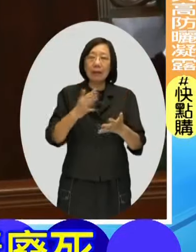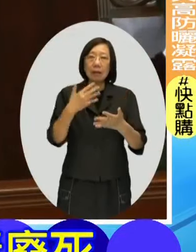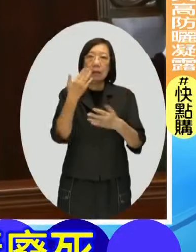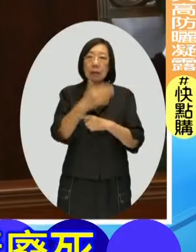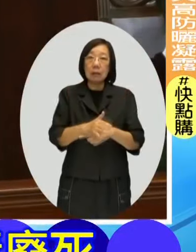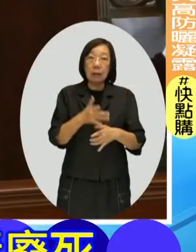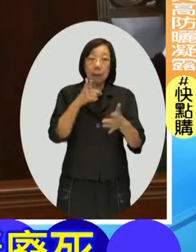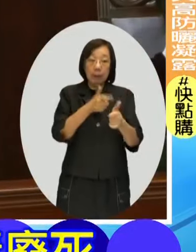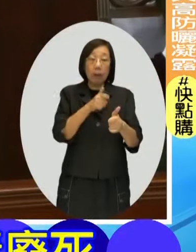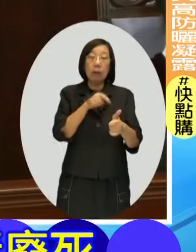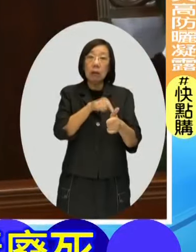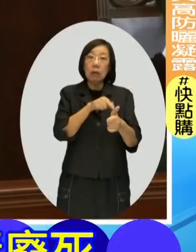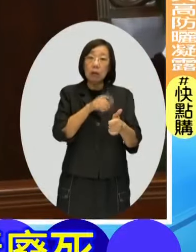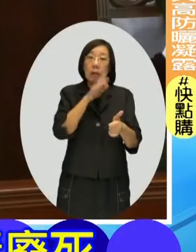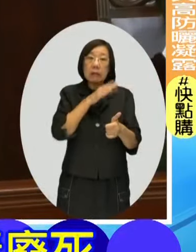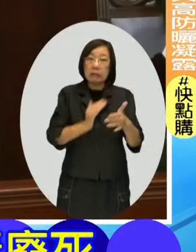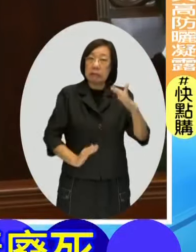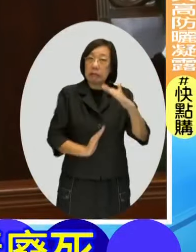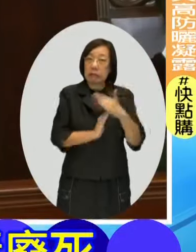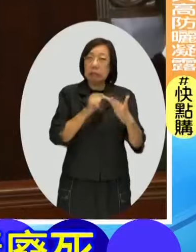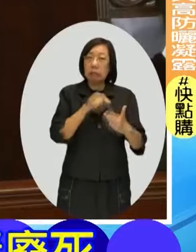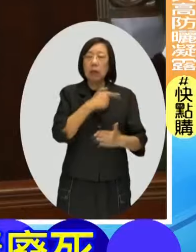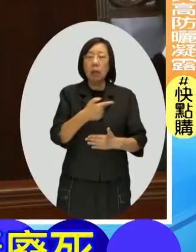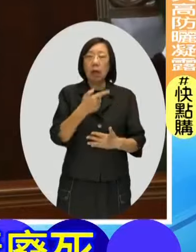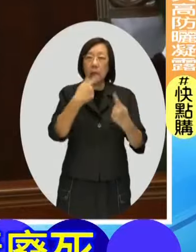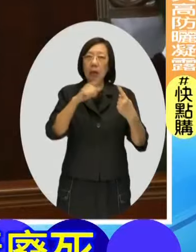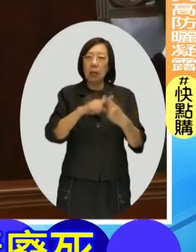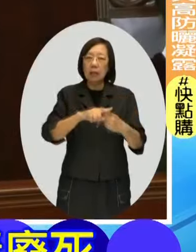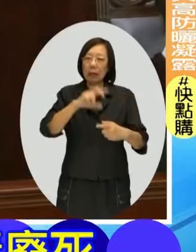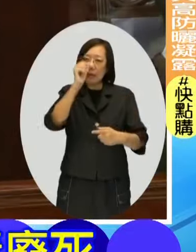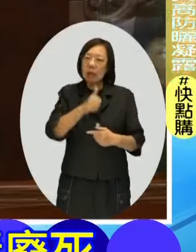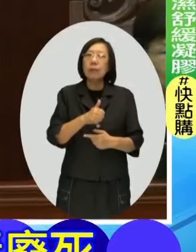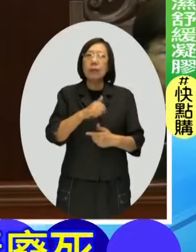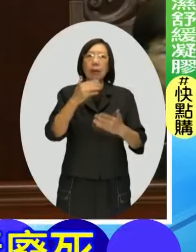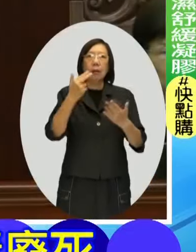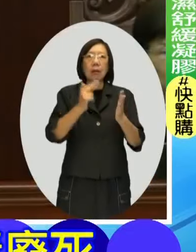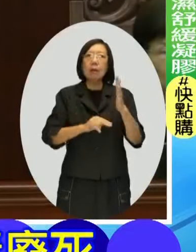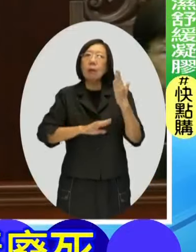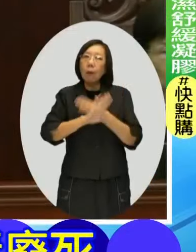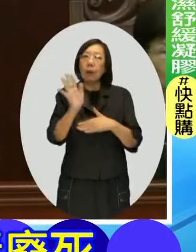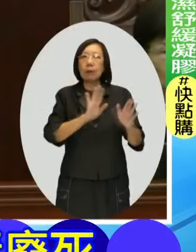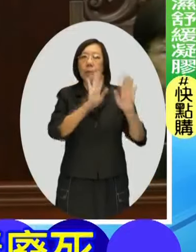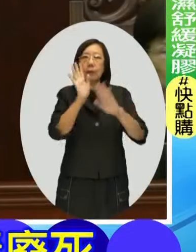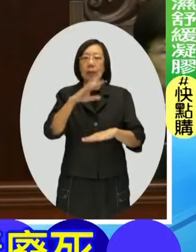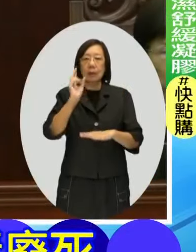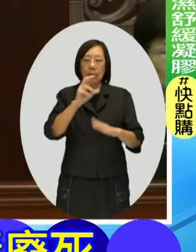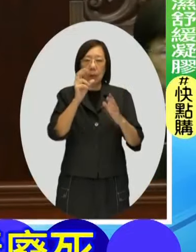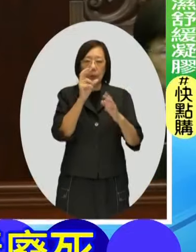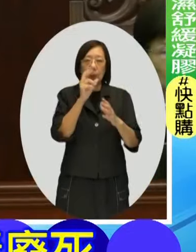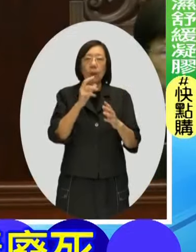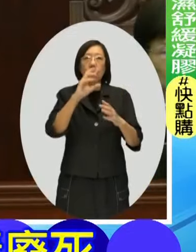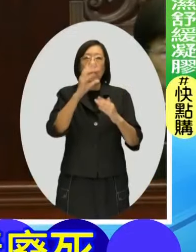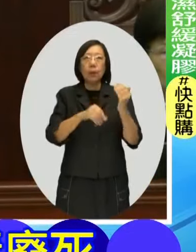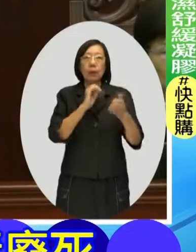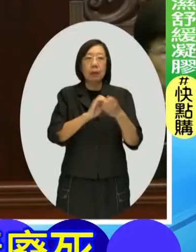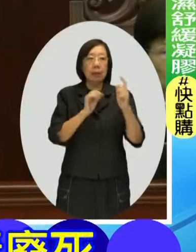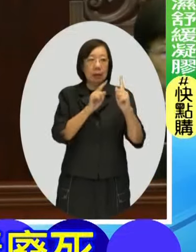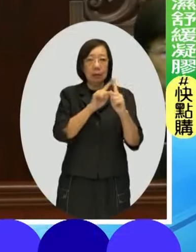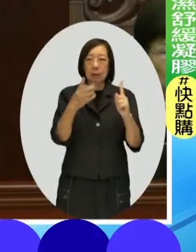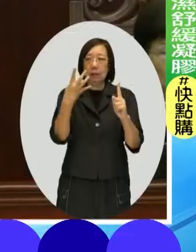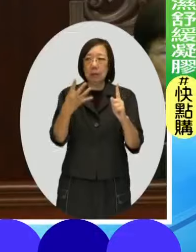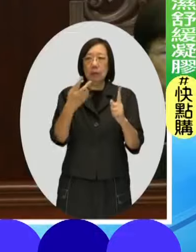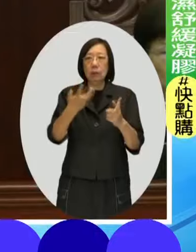它是用少年事件刑案的一个侦办程序。那在整个的死刑宪法法庭最新的解释过程呢，就是